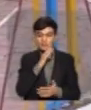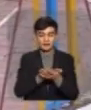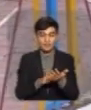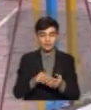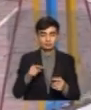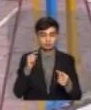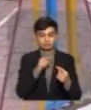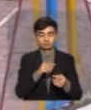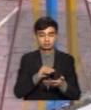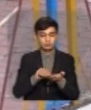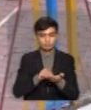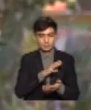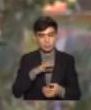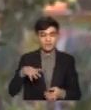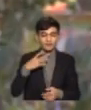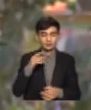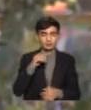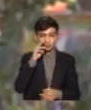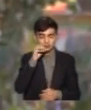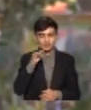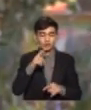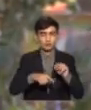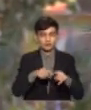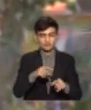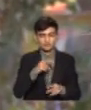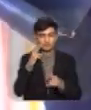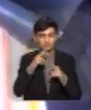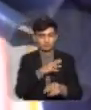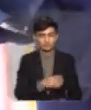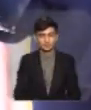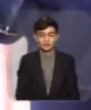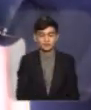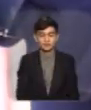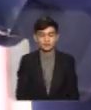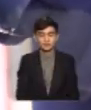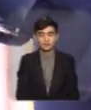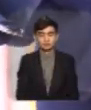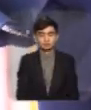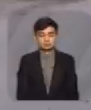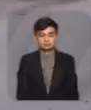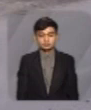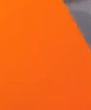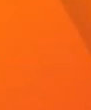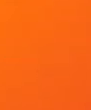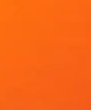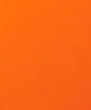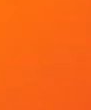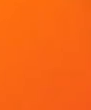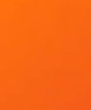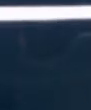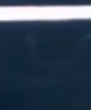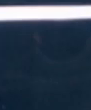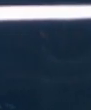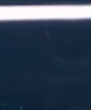бывшего мужа и его в родственниц бахрамов live it also in ten of import бюро туркестанская область